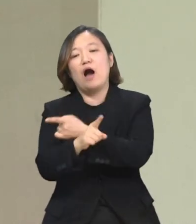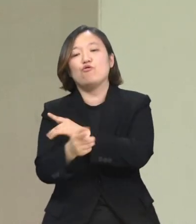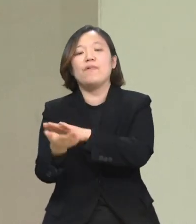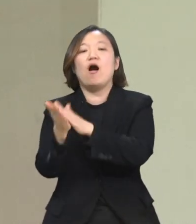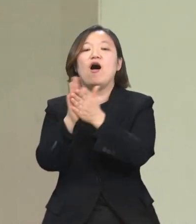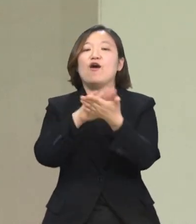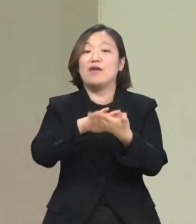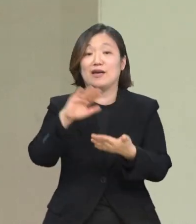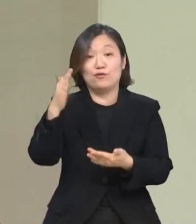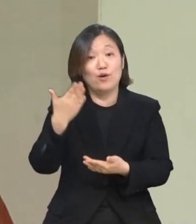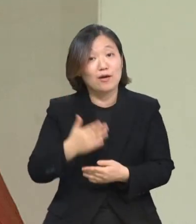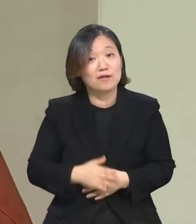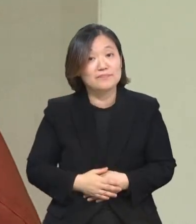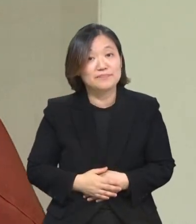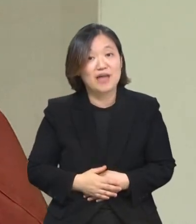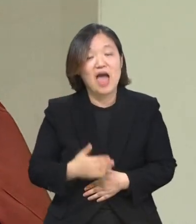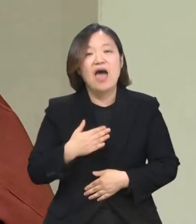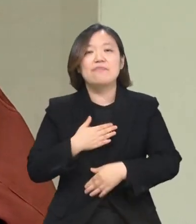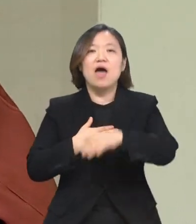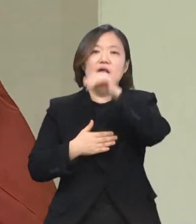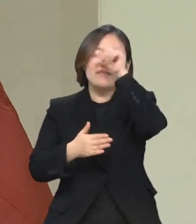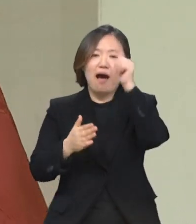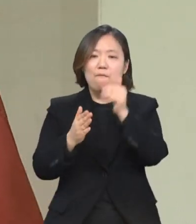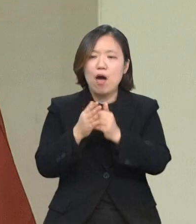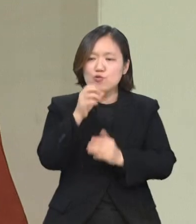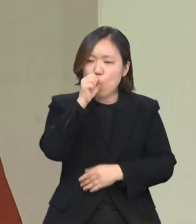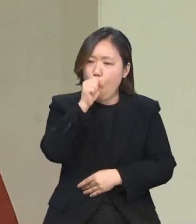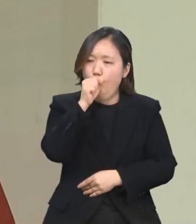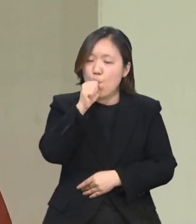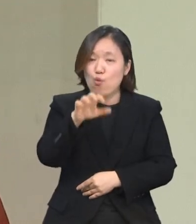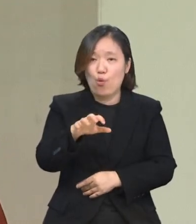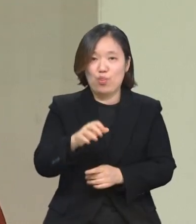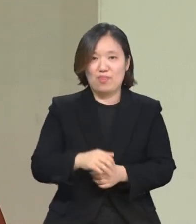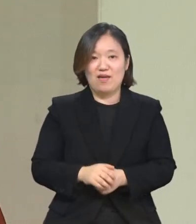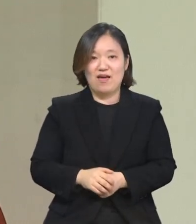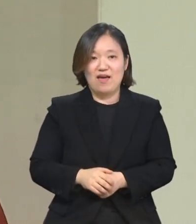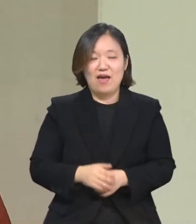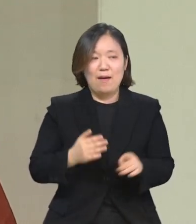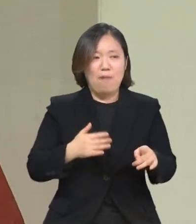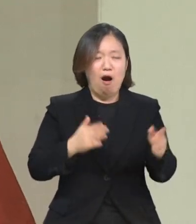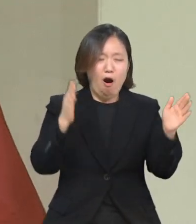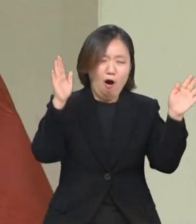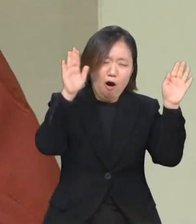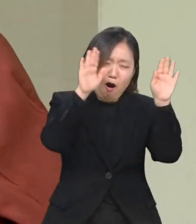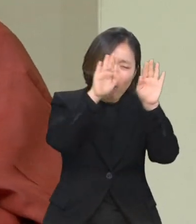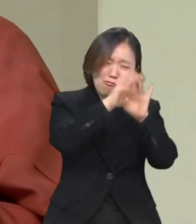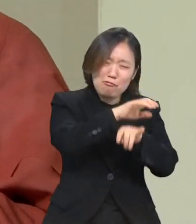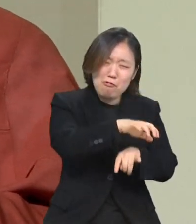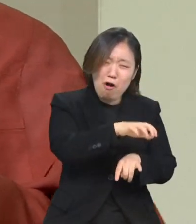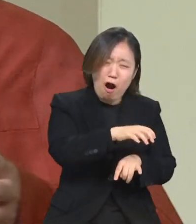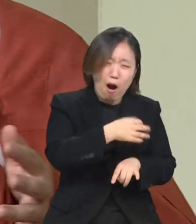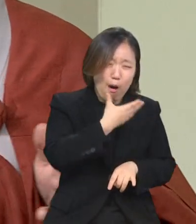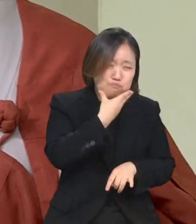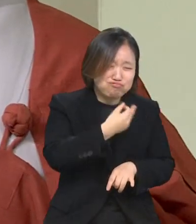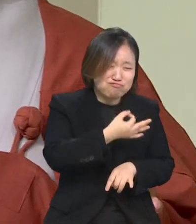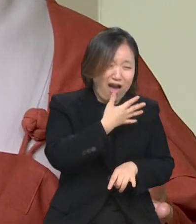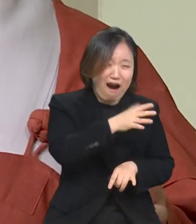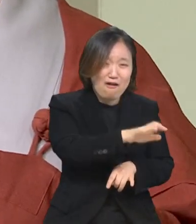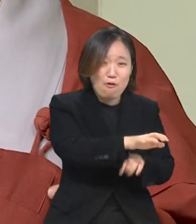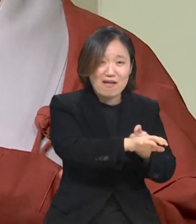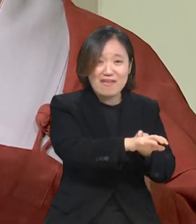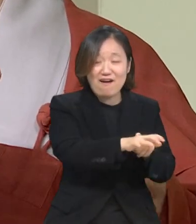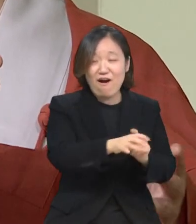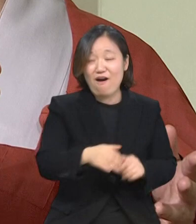그렇게 내 삶의 방향을 어두운 그늘에서 따뜻하고